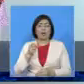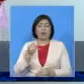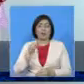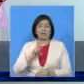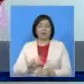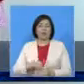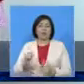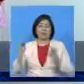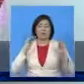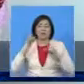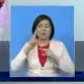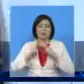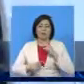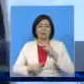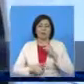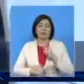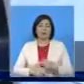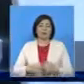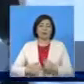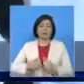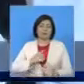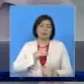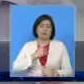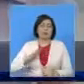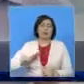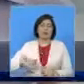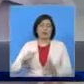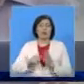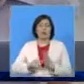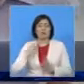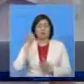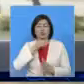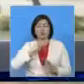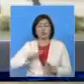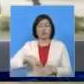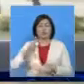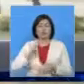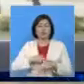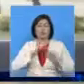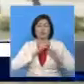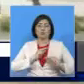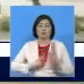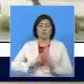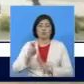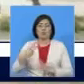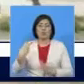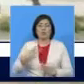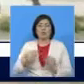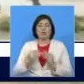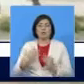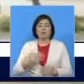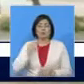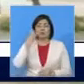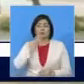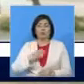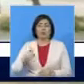академиясын бітірген. Отан алдындағы борышын өтеп, 6 жыл бұрын осы салаға бет бұрды. 2015 жылдан бастап Хромтау